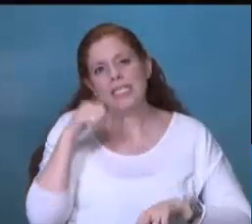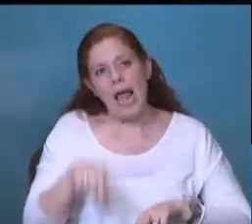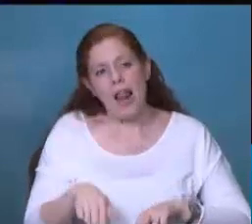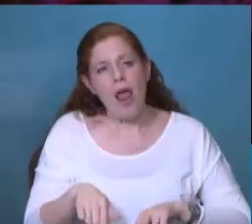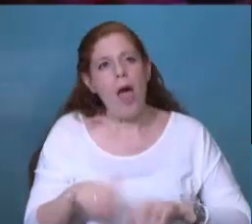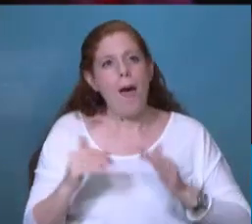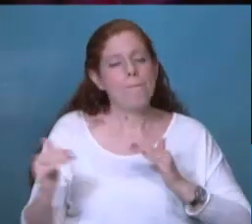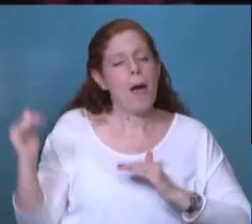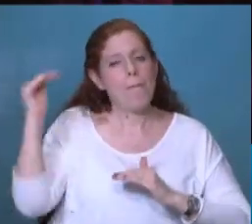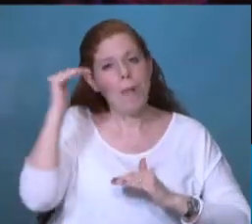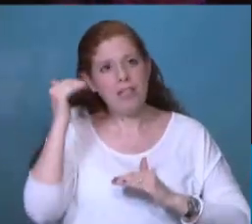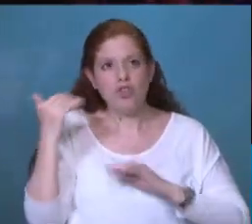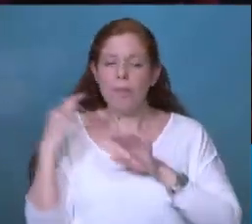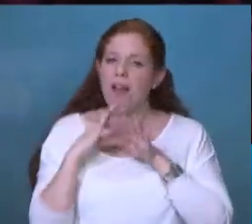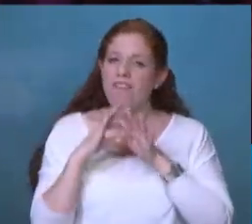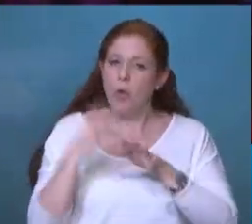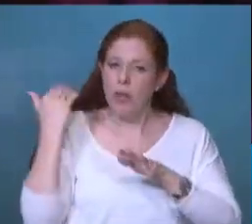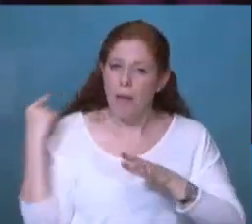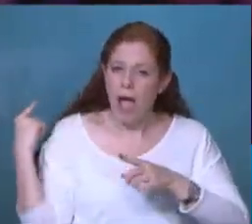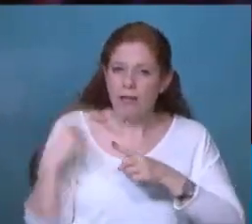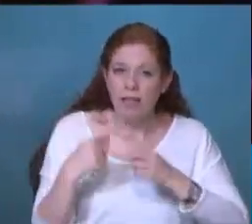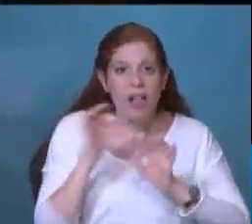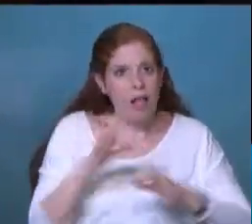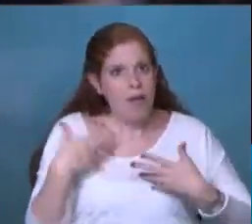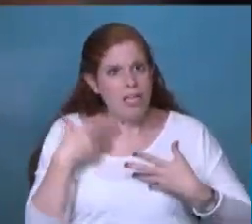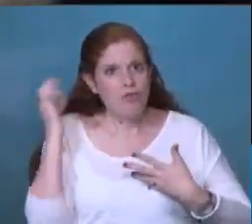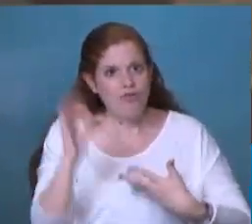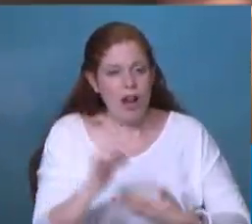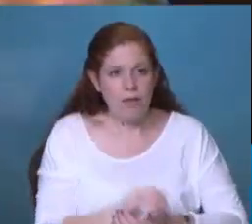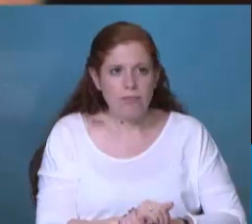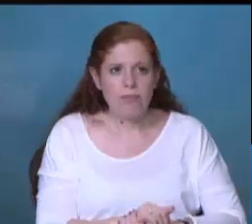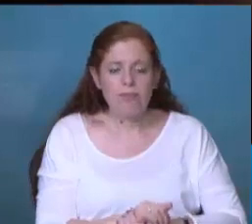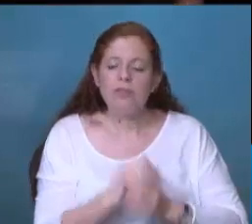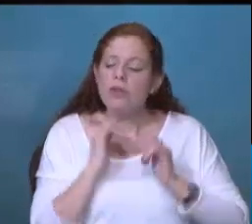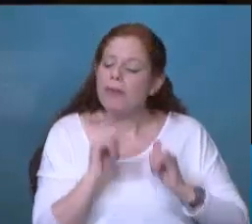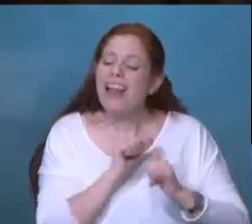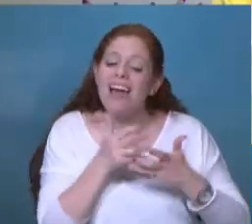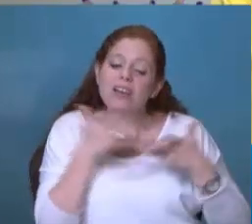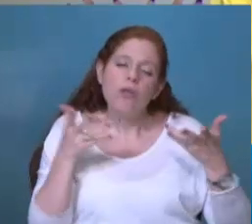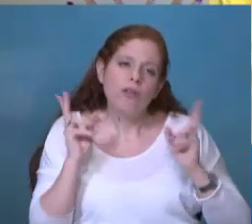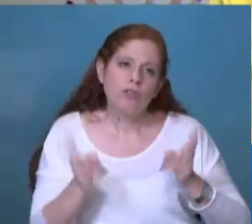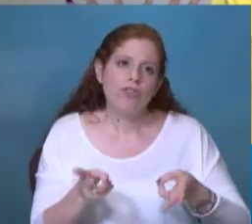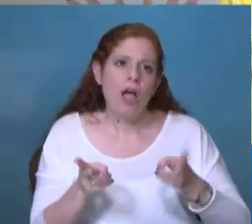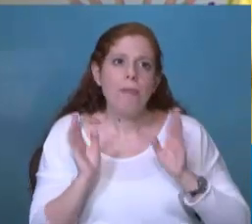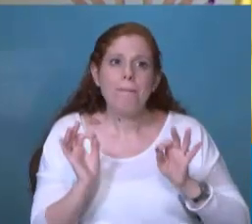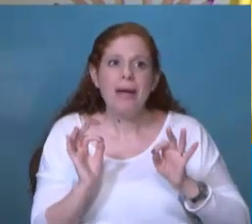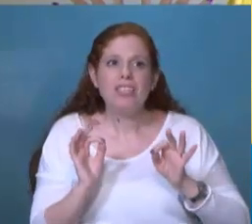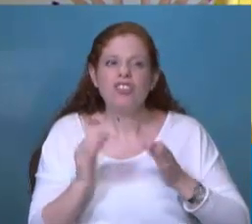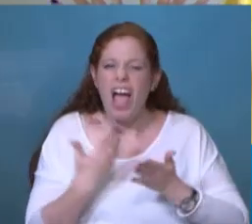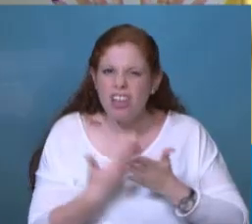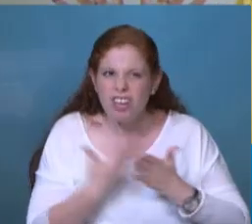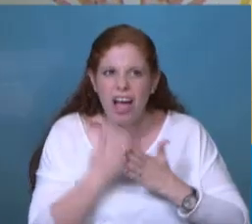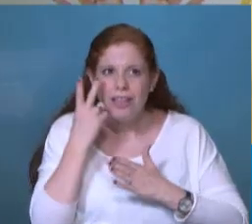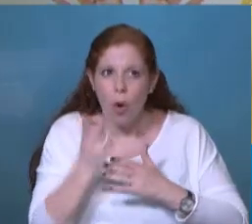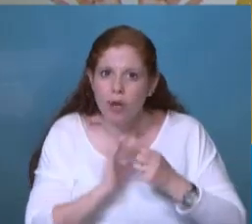הזה שמלווה אותה מאז עדיין מרגש בשבילה. זה המתנה הכי גדולה שאפשר לבקש. כאילו באמת שאשכרה אתה רואה את ההשלכות